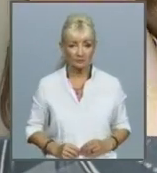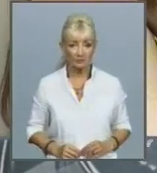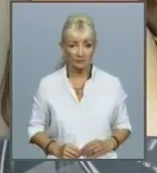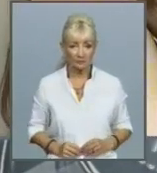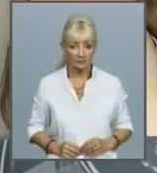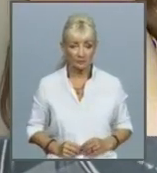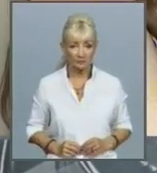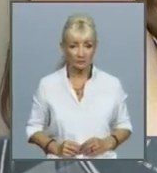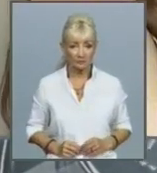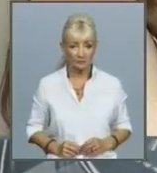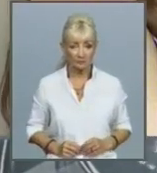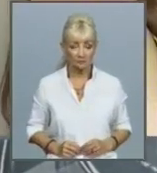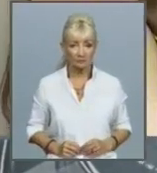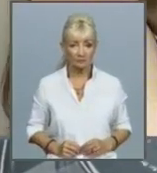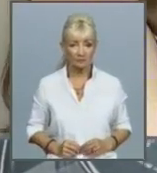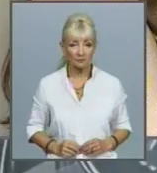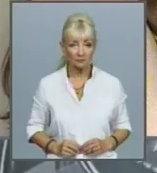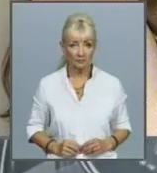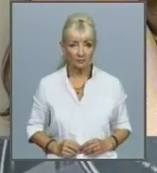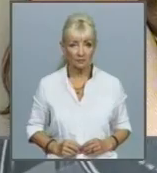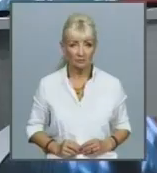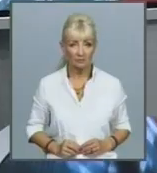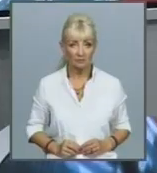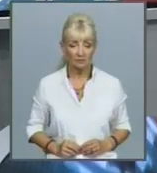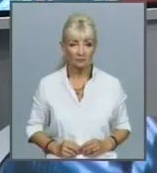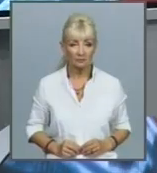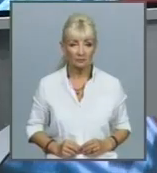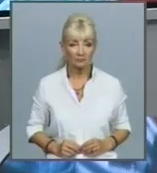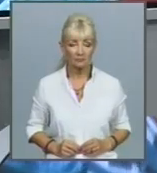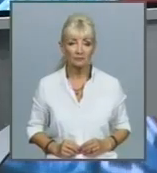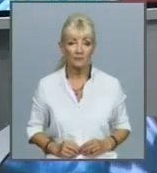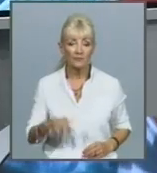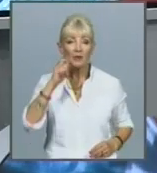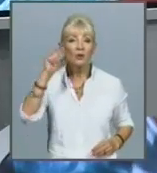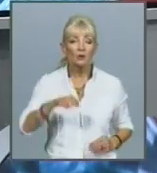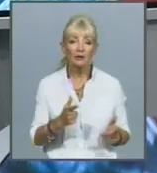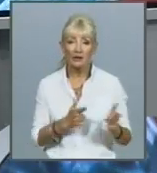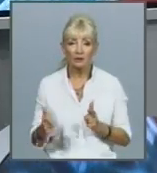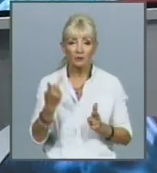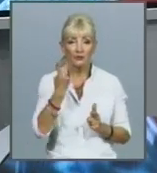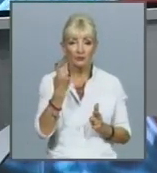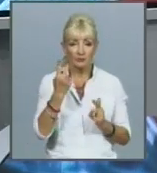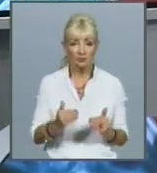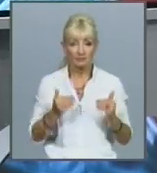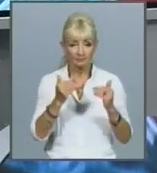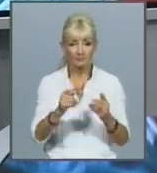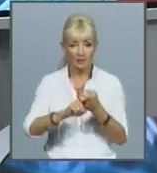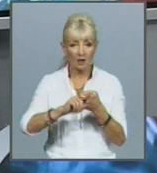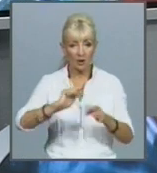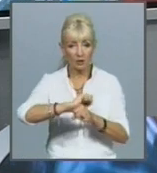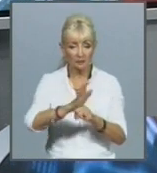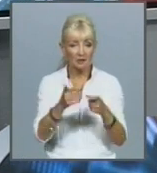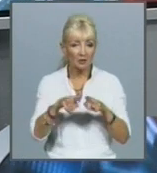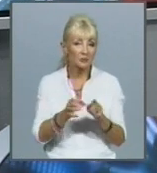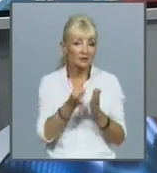Біла та Євген Клочко, Харківські Звісті. Україна готова до другої хвилі коронавірусу. З такою